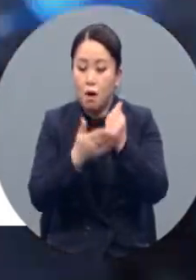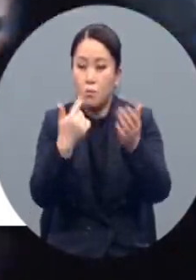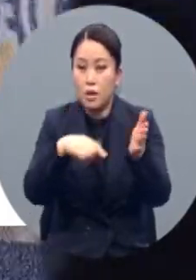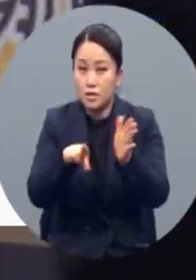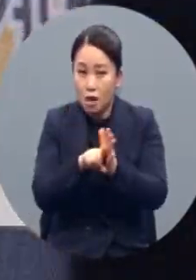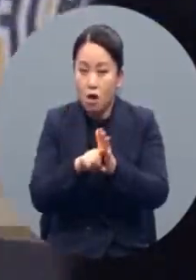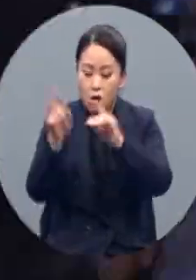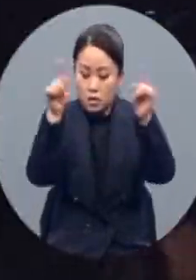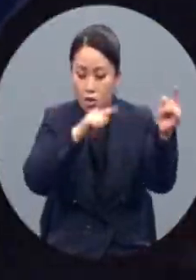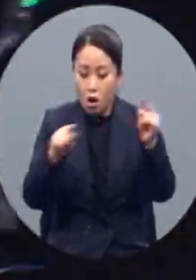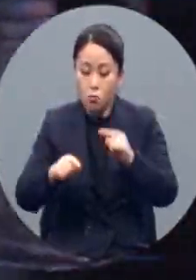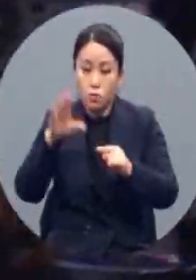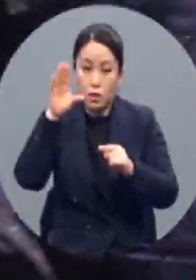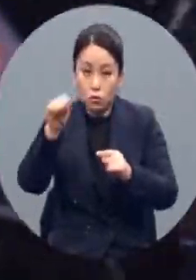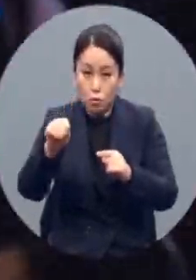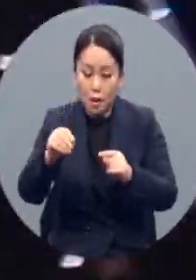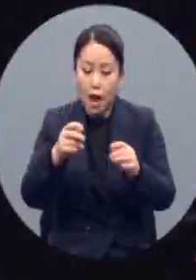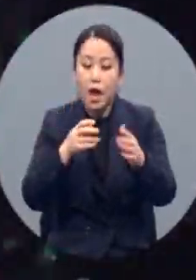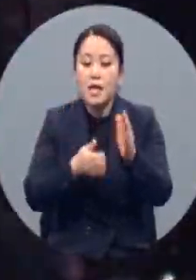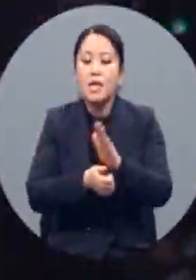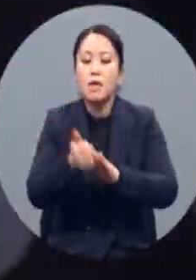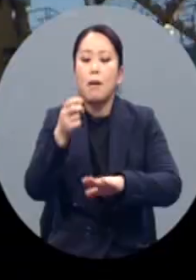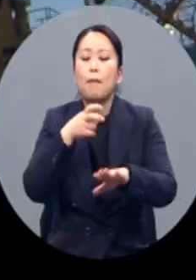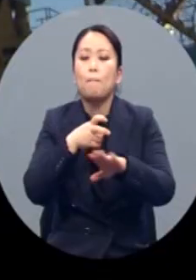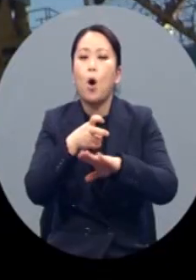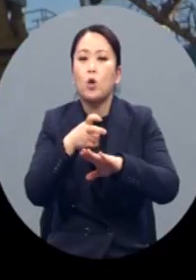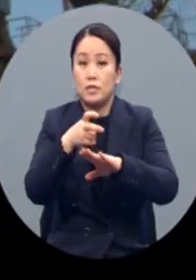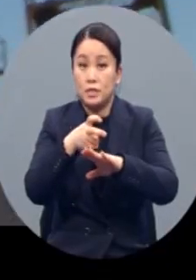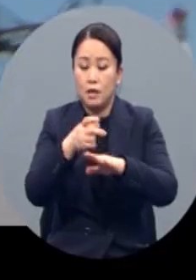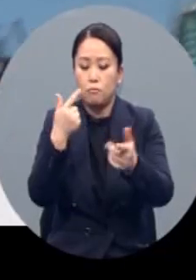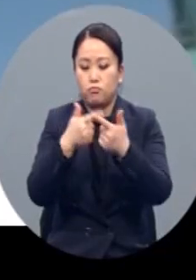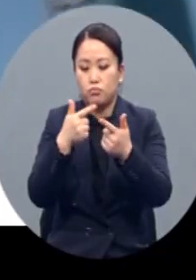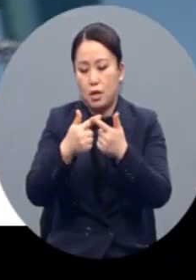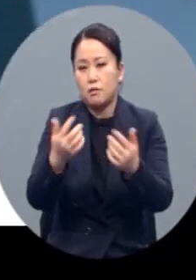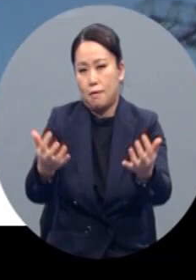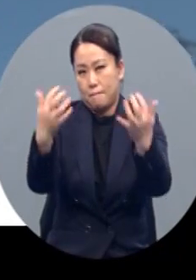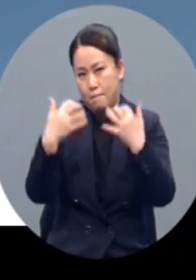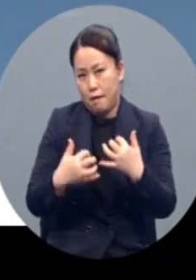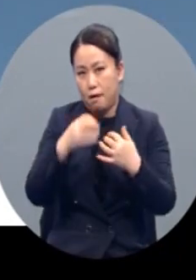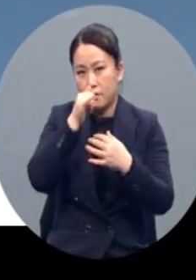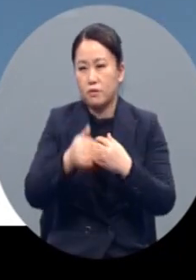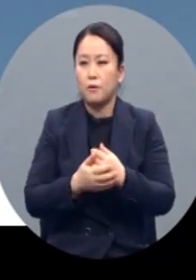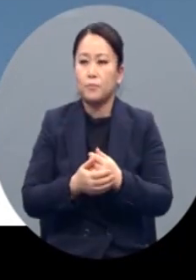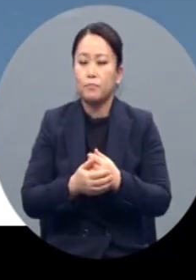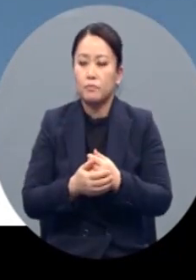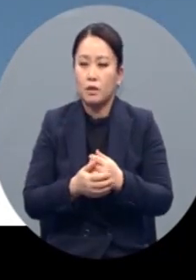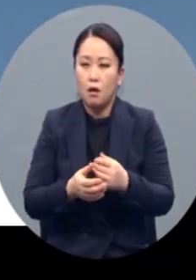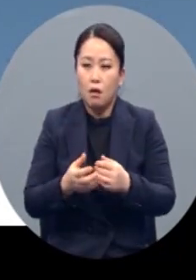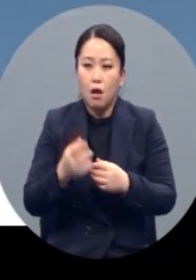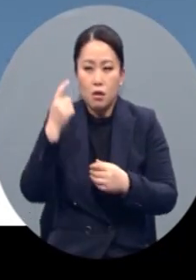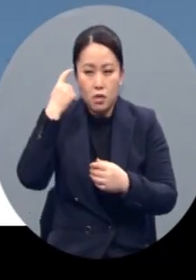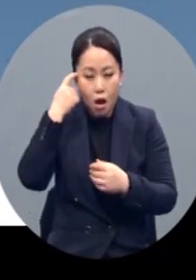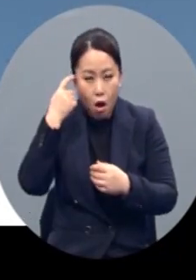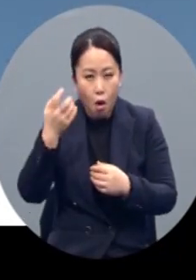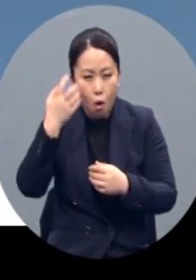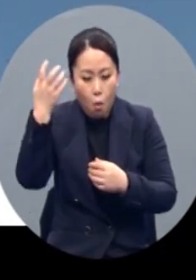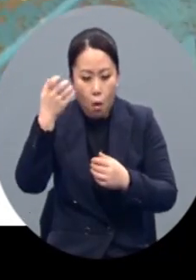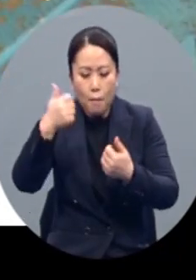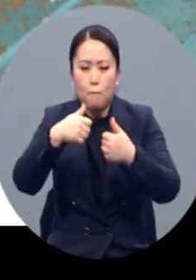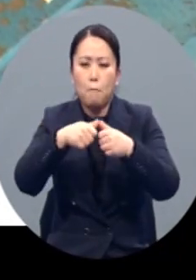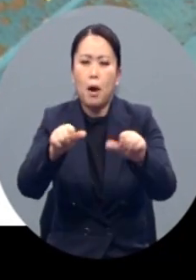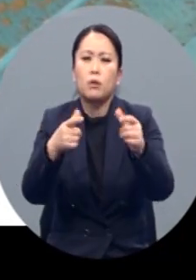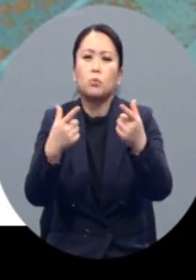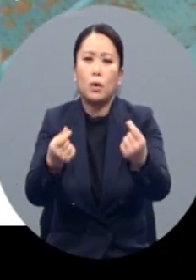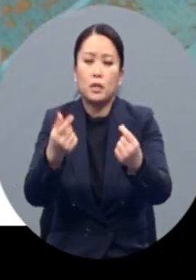행렬이 부산으로 이어졌습니다 영혼이 파괴되는 거에요 그 노동자는 큰 내가 이렇게 인정을 못 받는구나 내가 이런